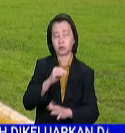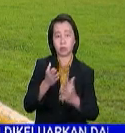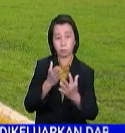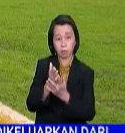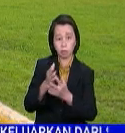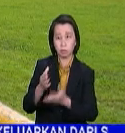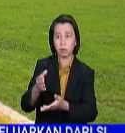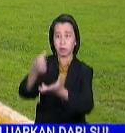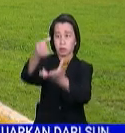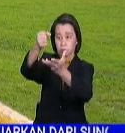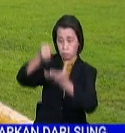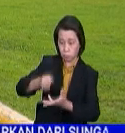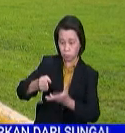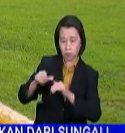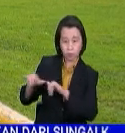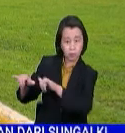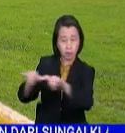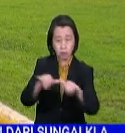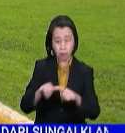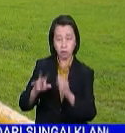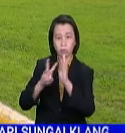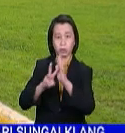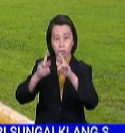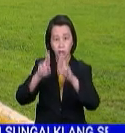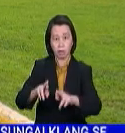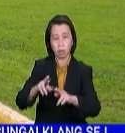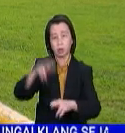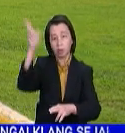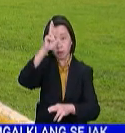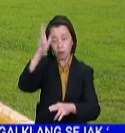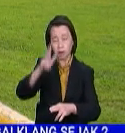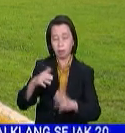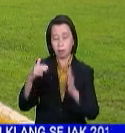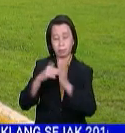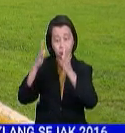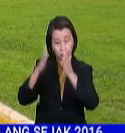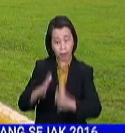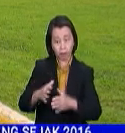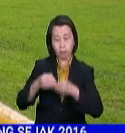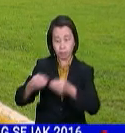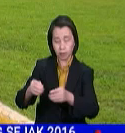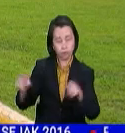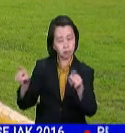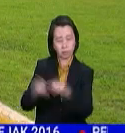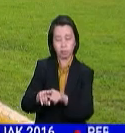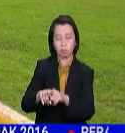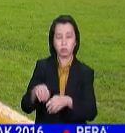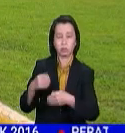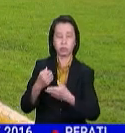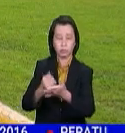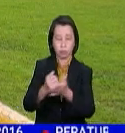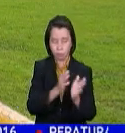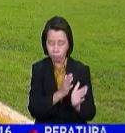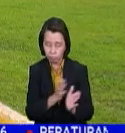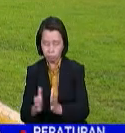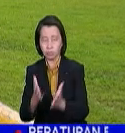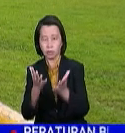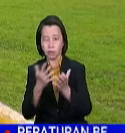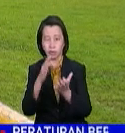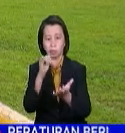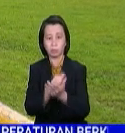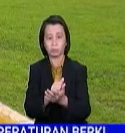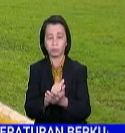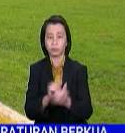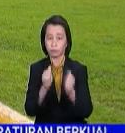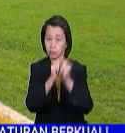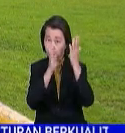menerusi pemberian peruntukan secara saksama kepada wakil rakyat sama ada kerajaan dan juga pembangkang dapat membantu merealisasikan hasrat tersebut.